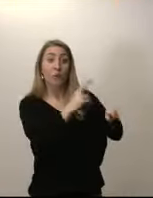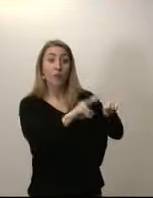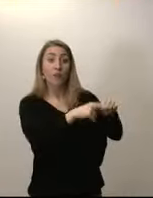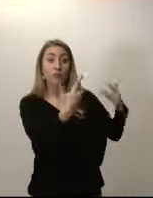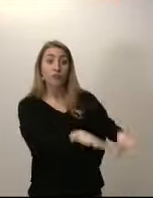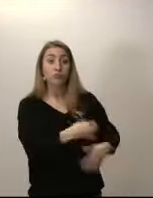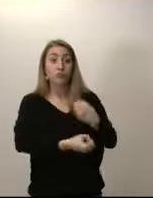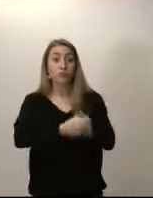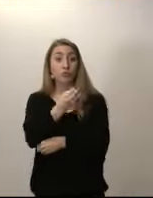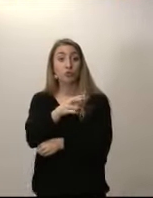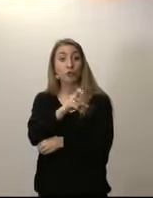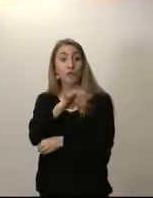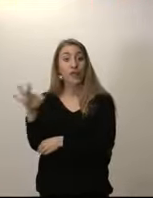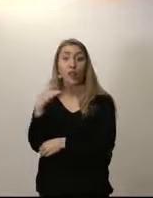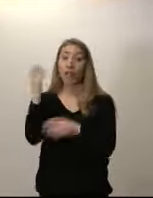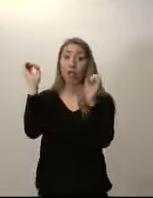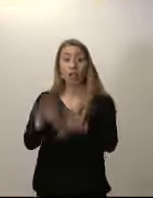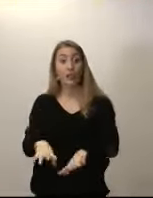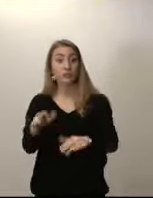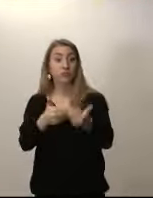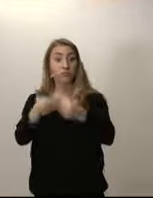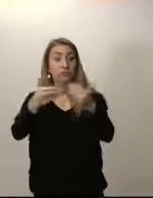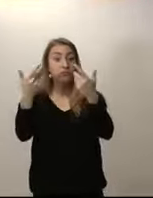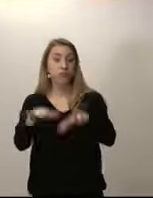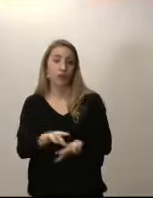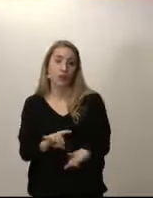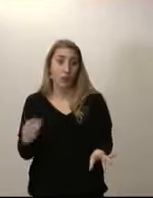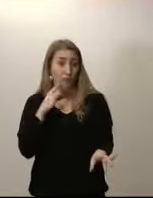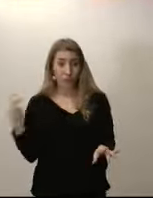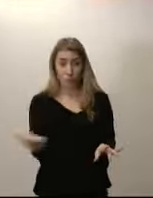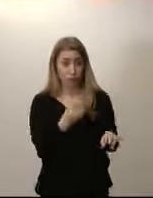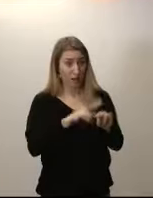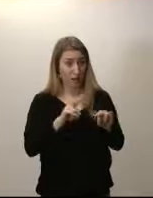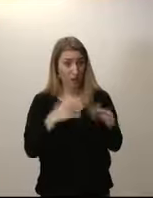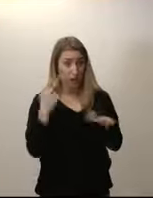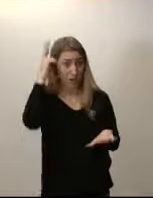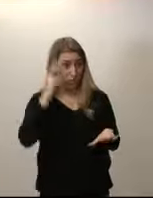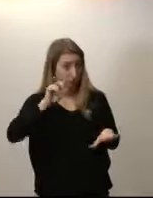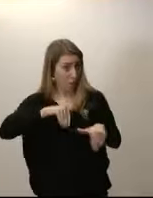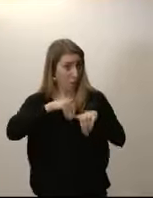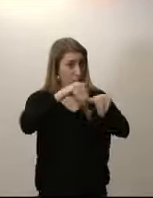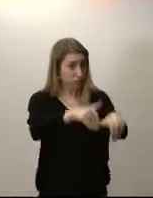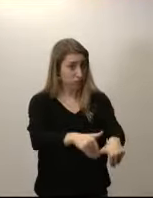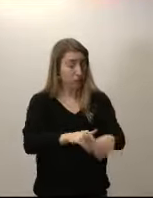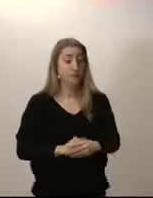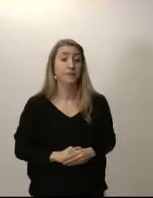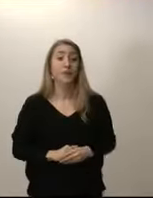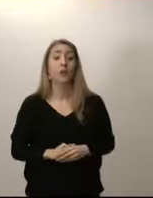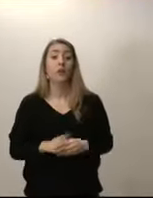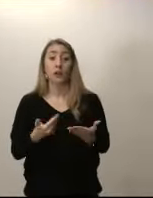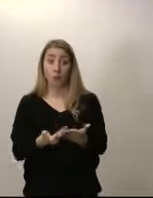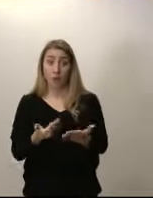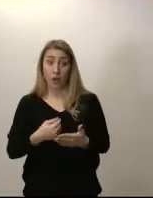terminé, et également le programme en rue de la Côte des Roses. Il fallait terminer tout ça. Alors, on ne change pas de gestion. Je